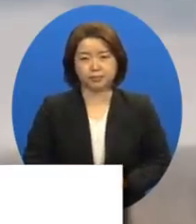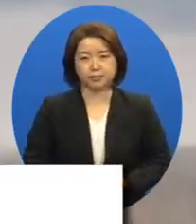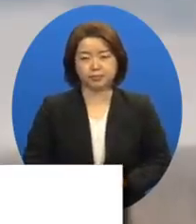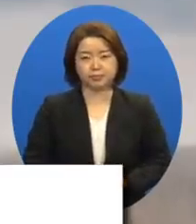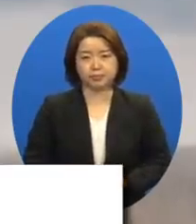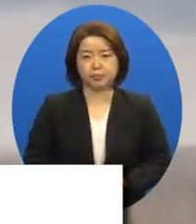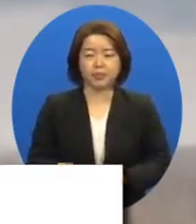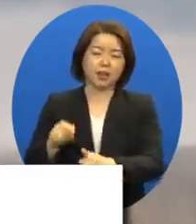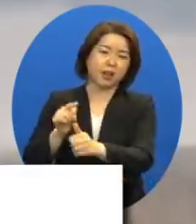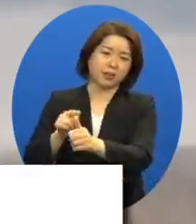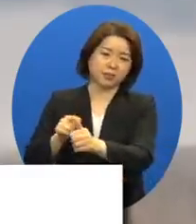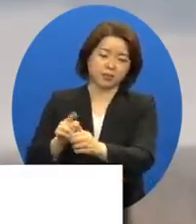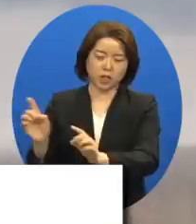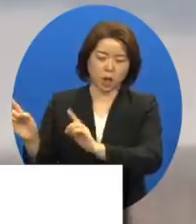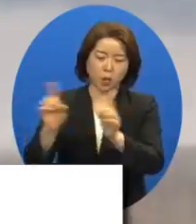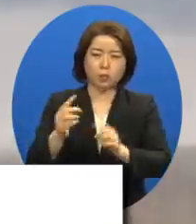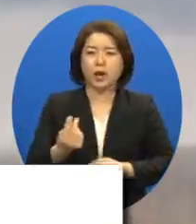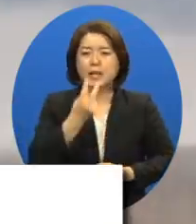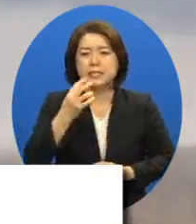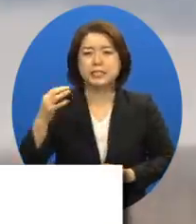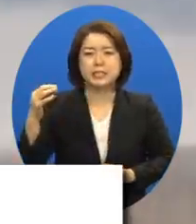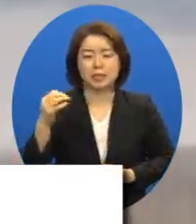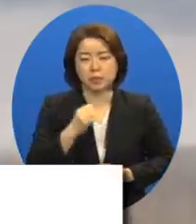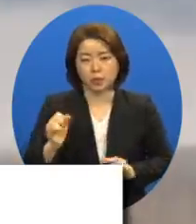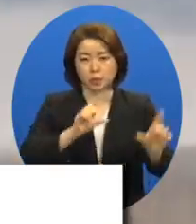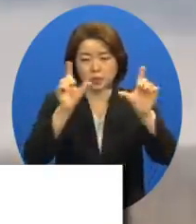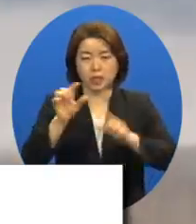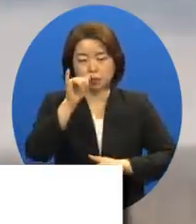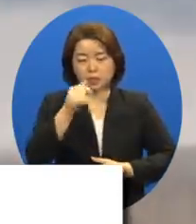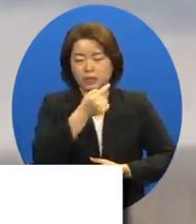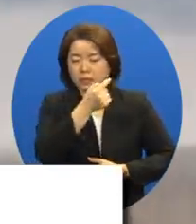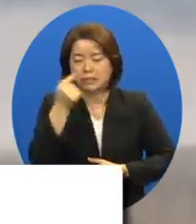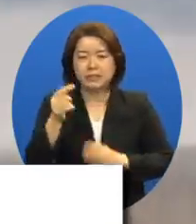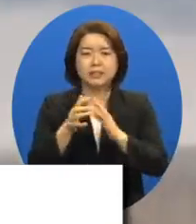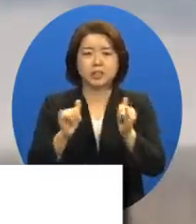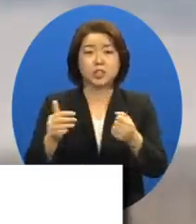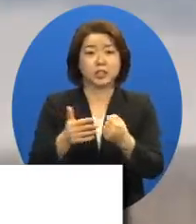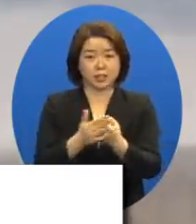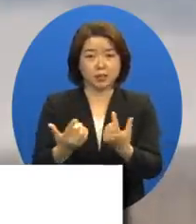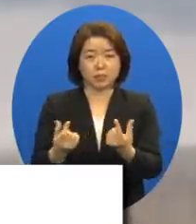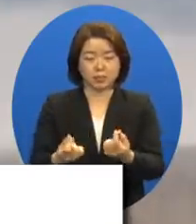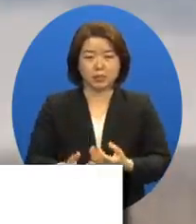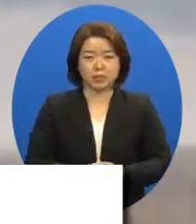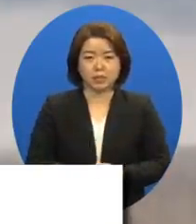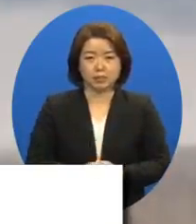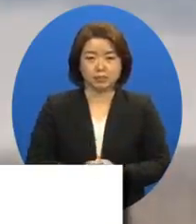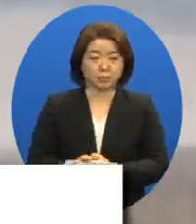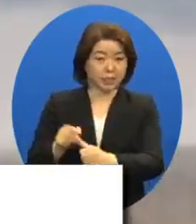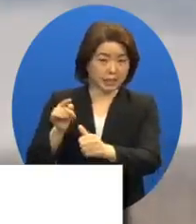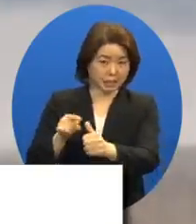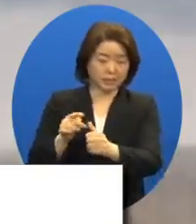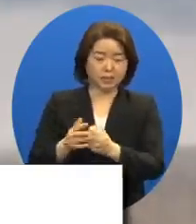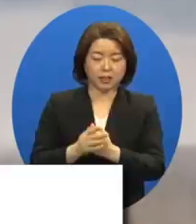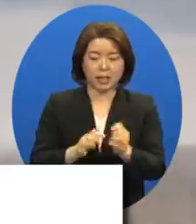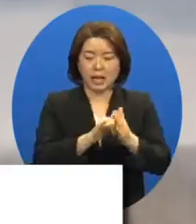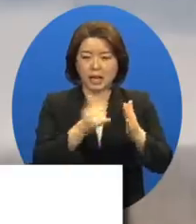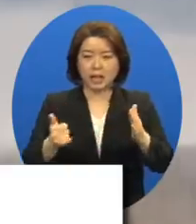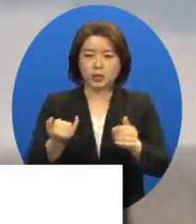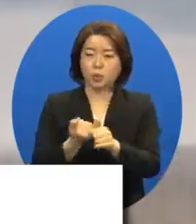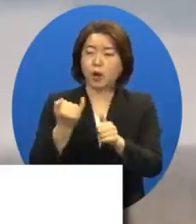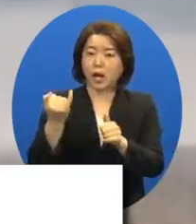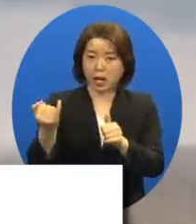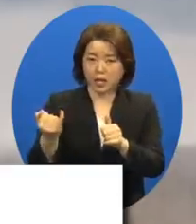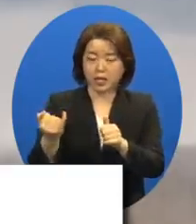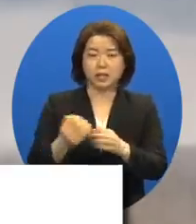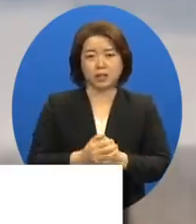그런 두 알의 생명으로 살고 있는 부활의 증인이 없기 때문임 그가 가족과 아내에게